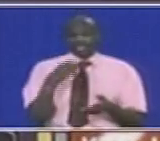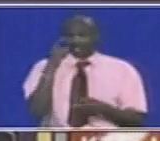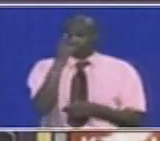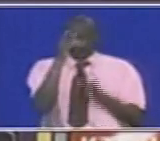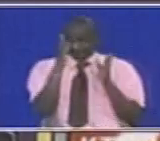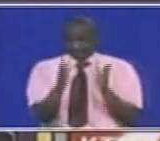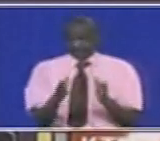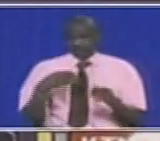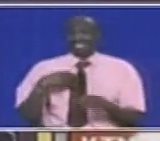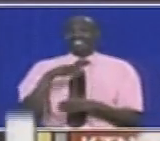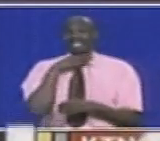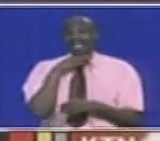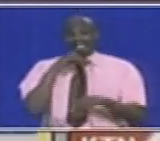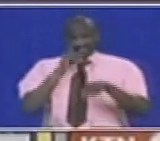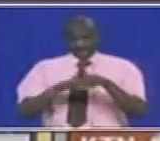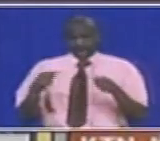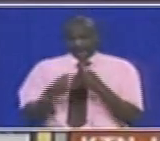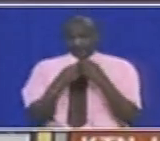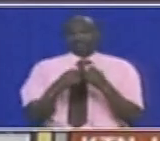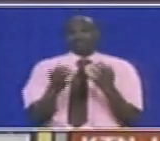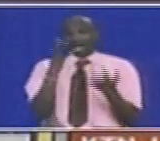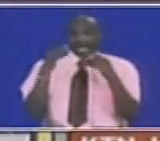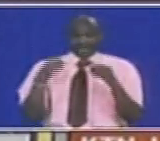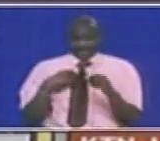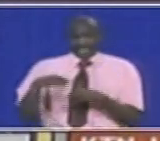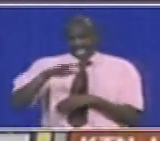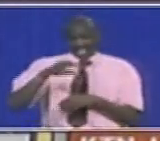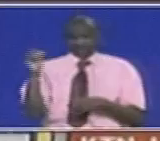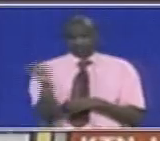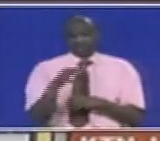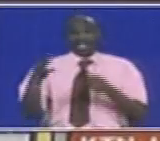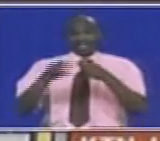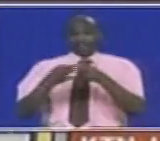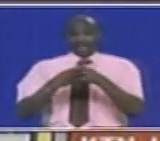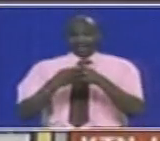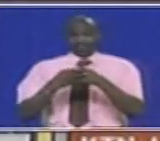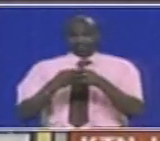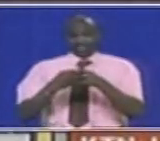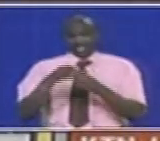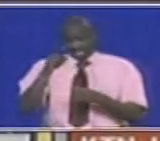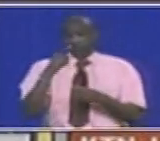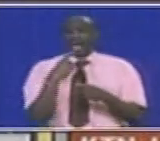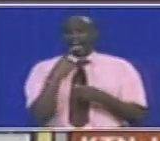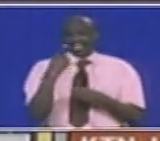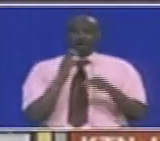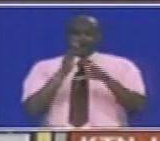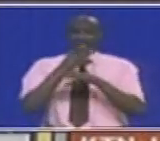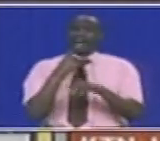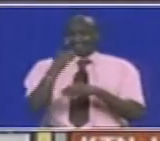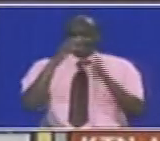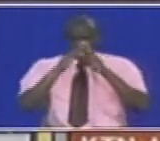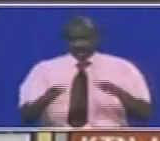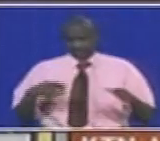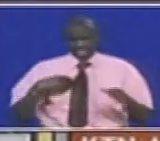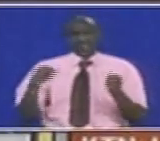mtu mmoja alifariki kufuatia mkasa wa moto katika mtaa mabanda wa Kibera. Takriban nyumba 100 ziliteketea moto katika